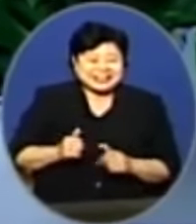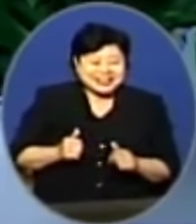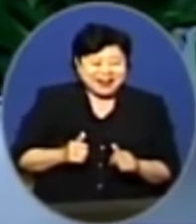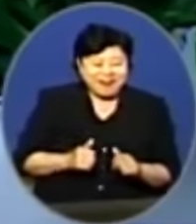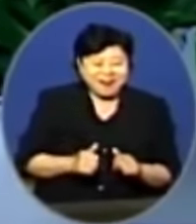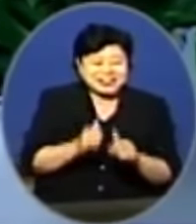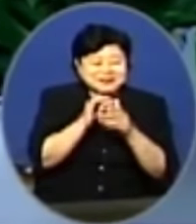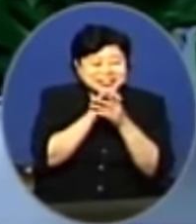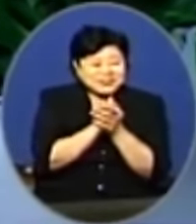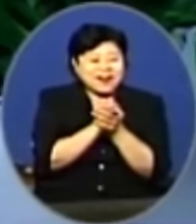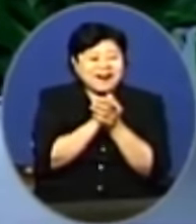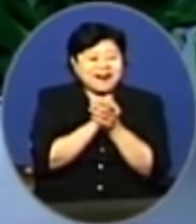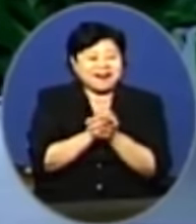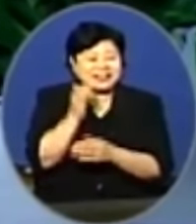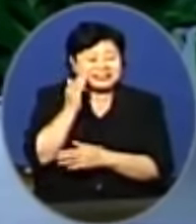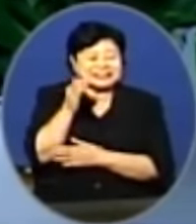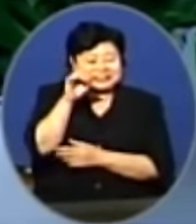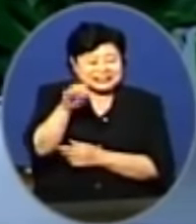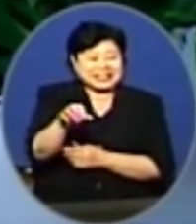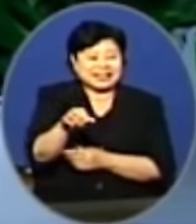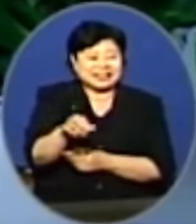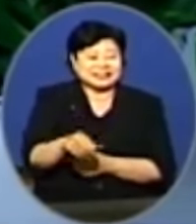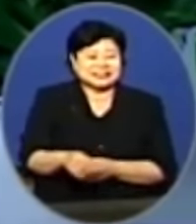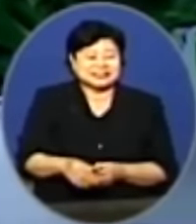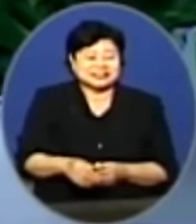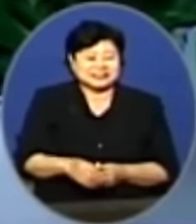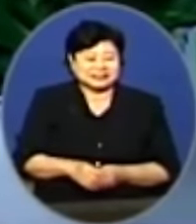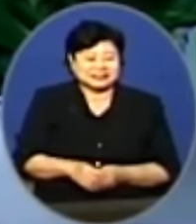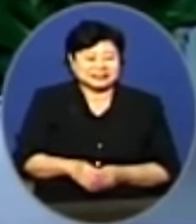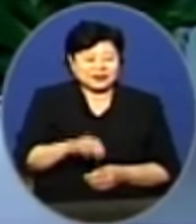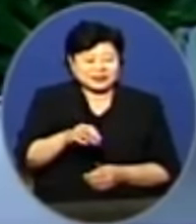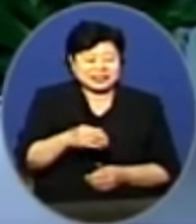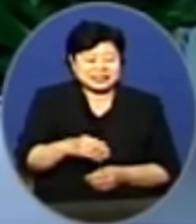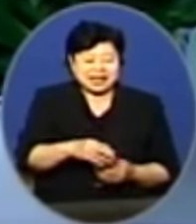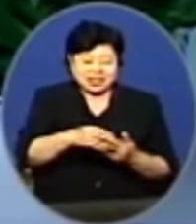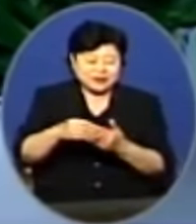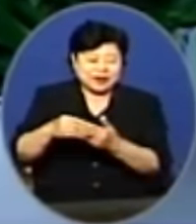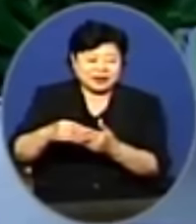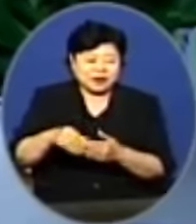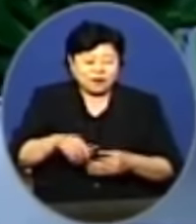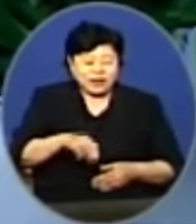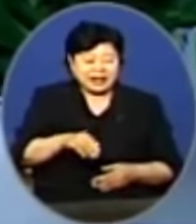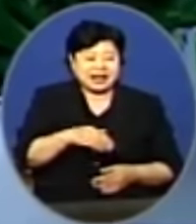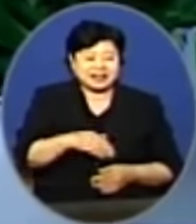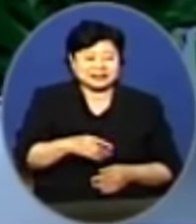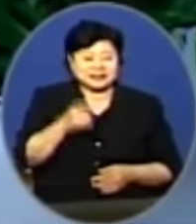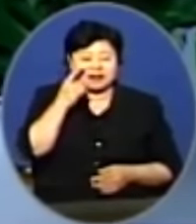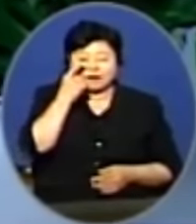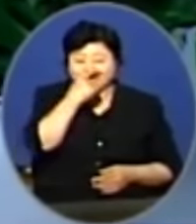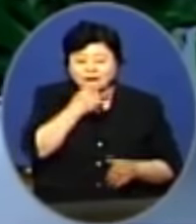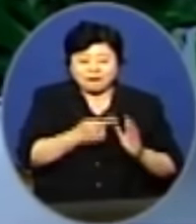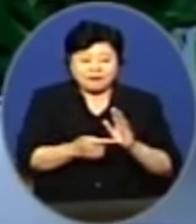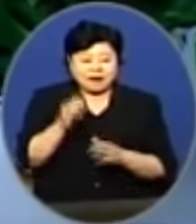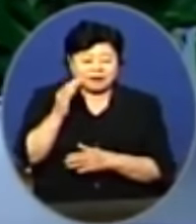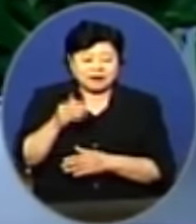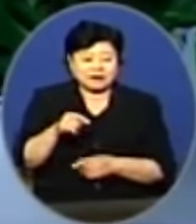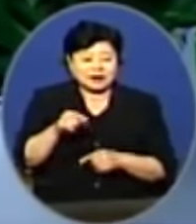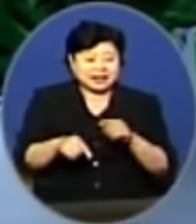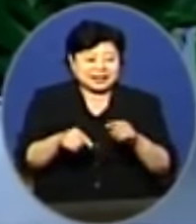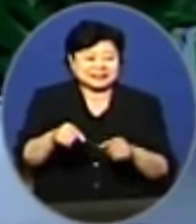열심으로 기도를 하고 시장 시켜주면 시를 잘 이끌어 나가겠다고 강구하고 난 다음에